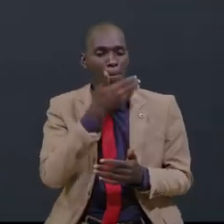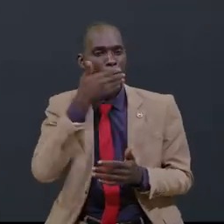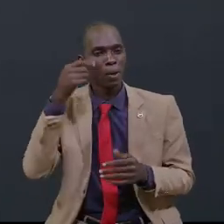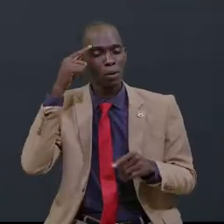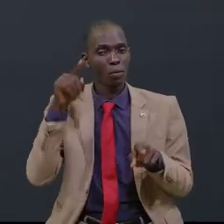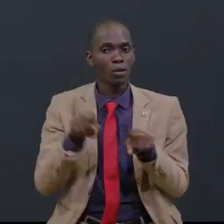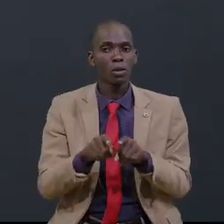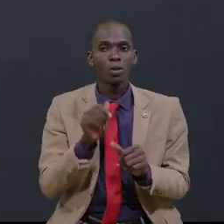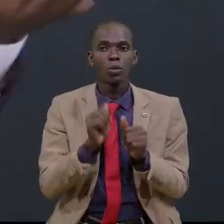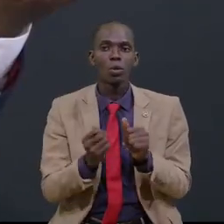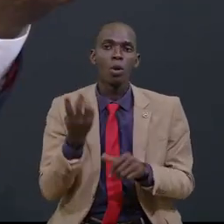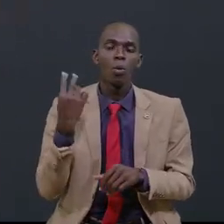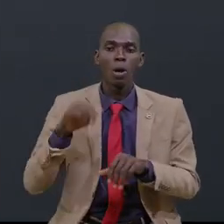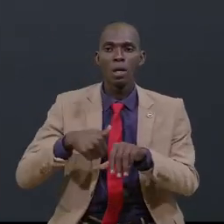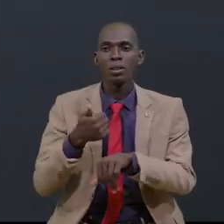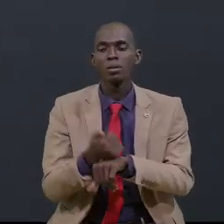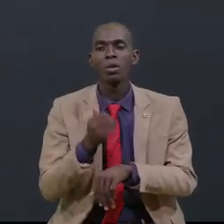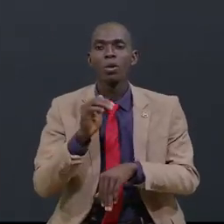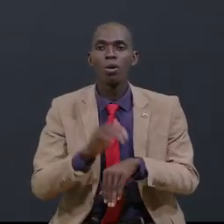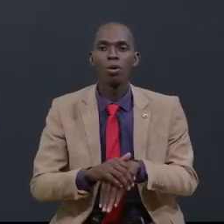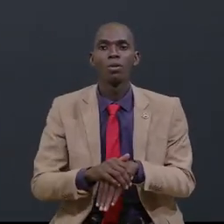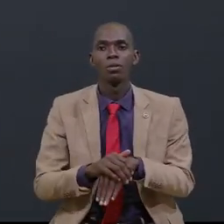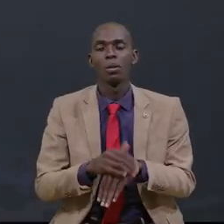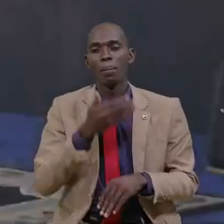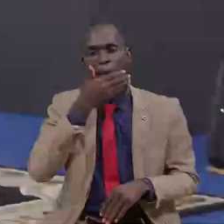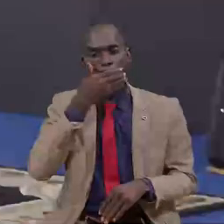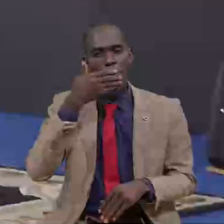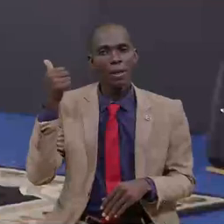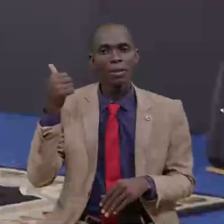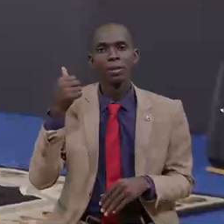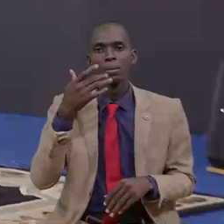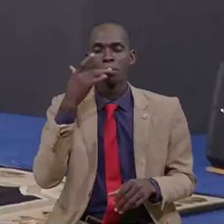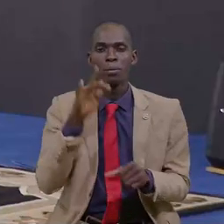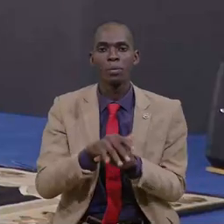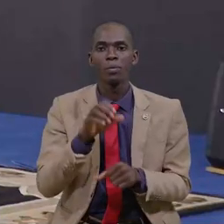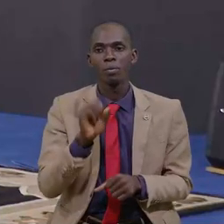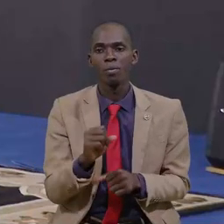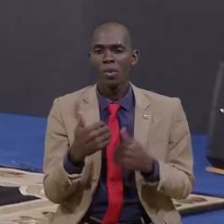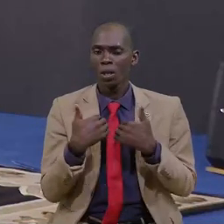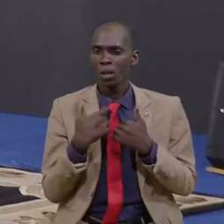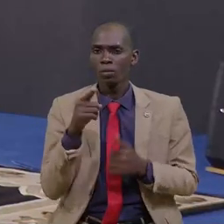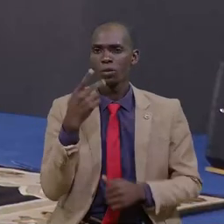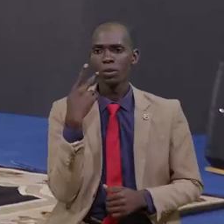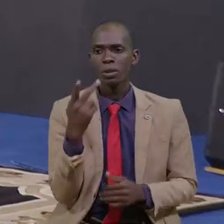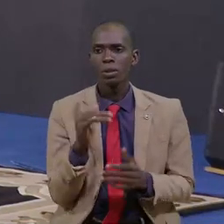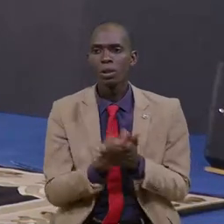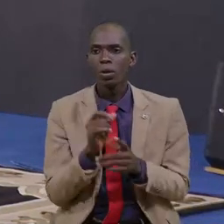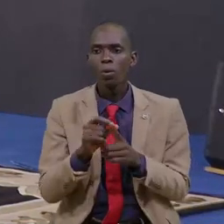meilleure alliance qui a été établie sur de meilleures promesses. Est-ce que vous